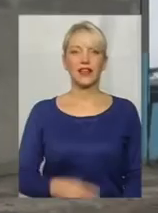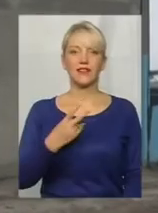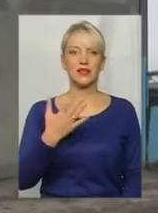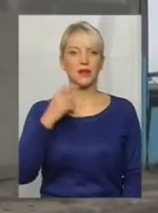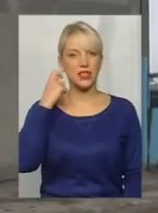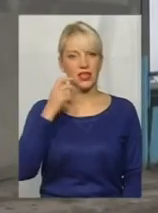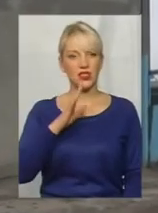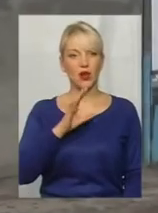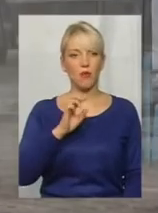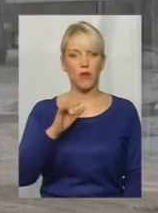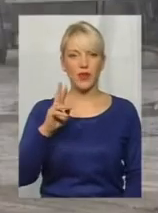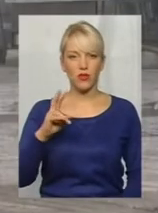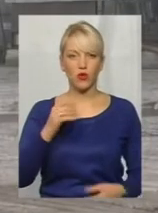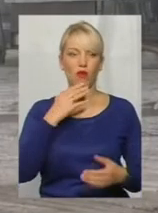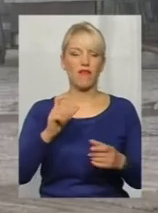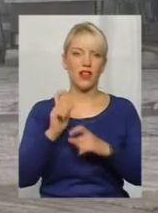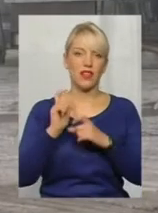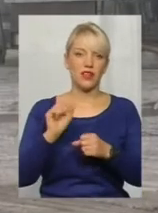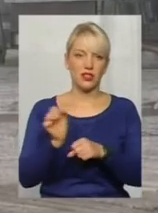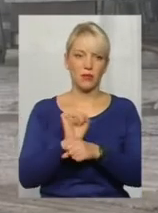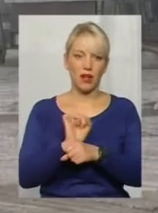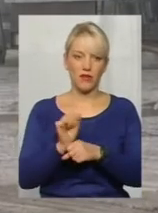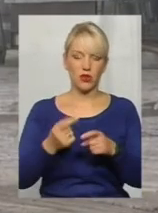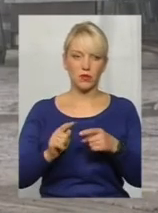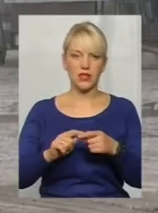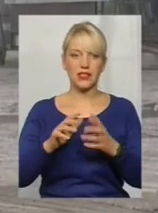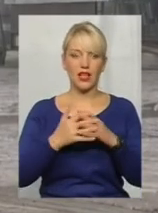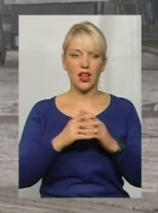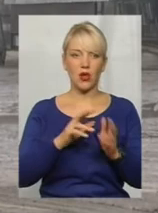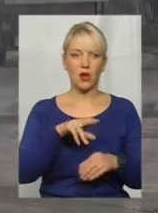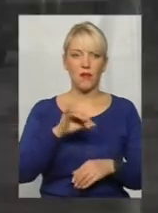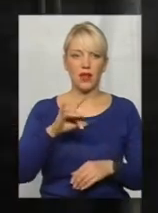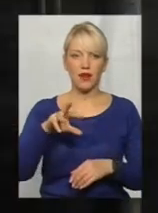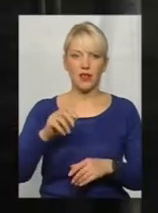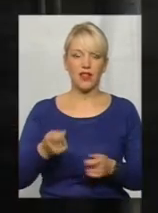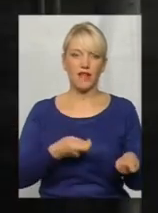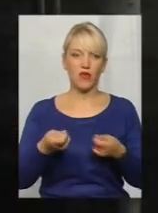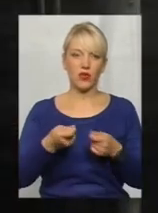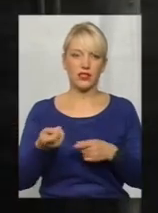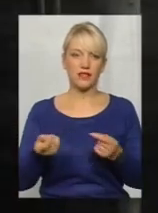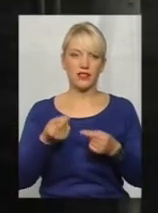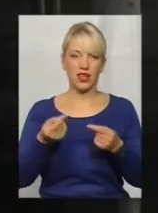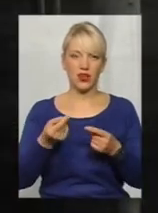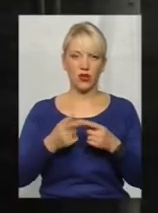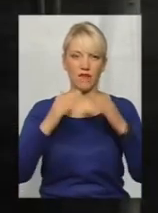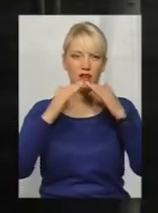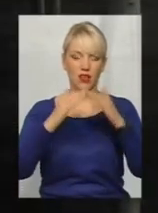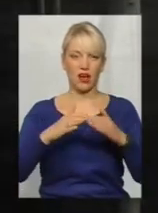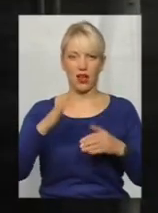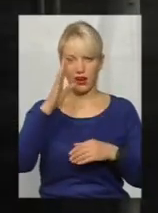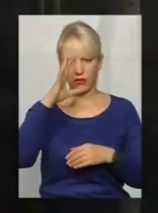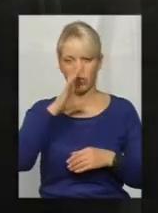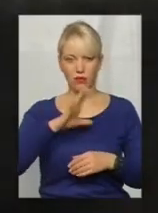25-річний Андрій Вовнянко вантажним автомобілем натік села Креміна Городоцького району. Возив зерно. У ангарі хлопцеві стало зле. Він